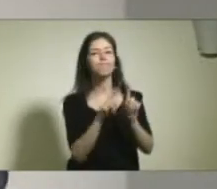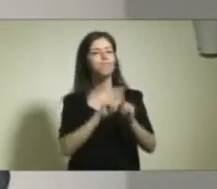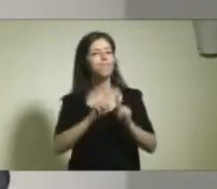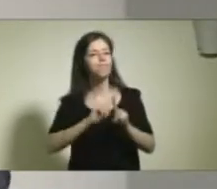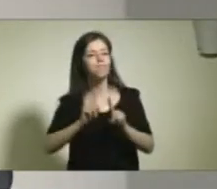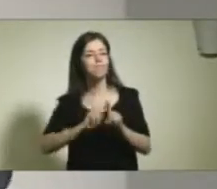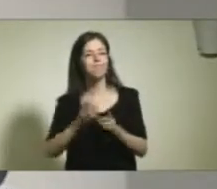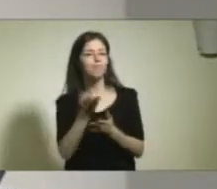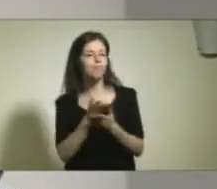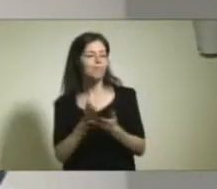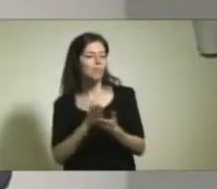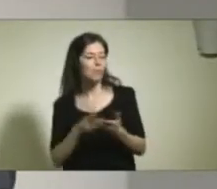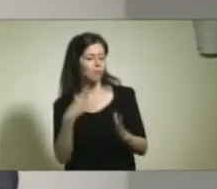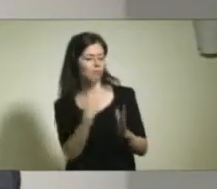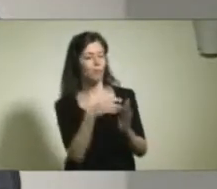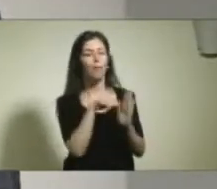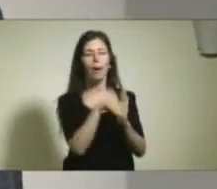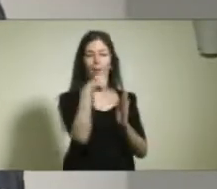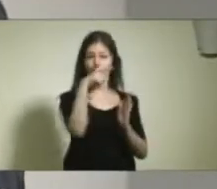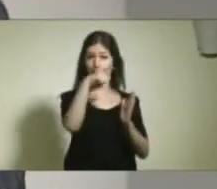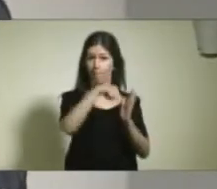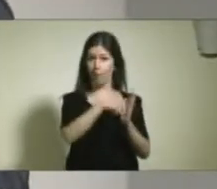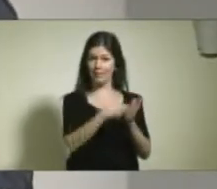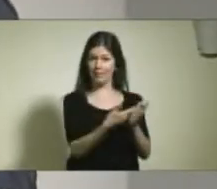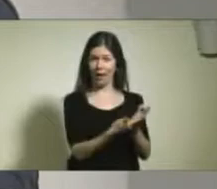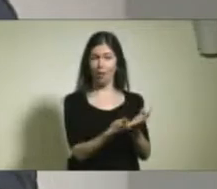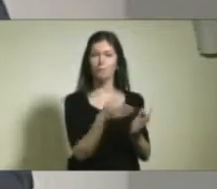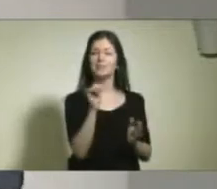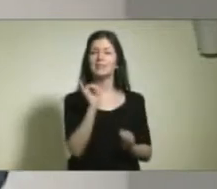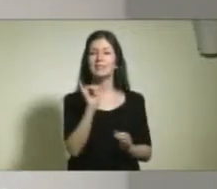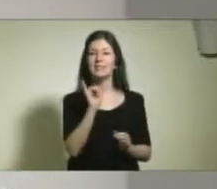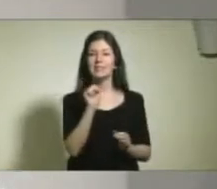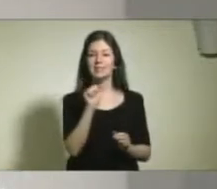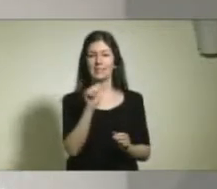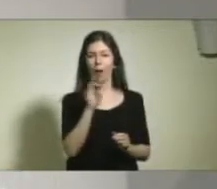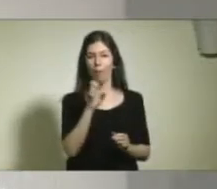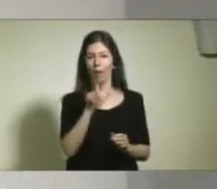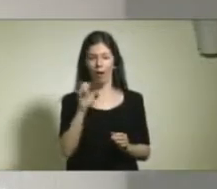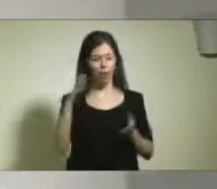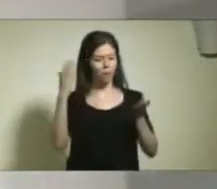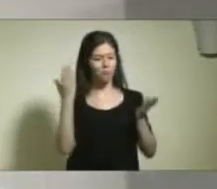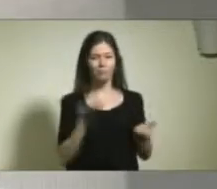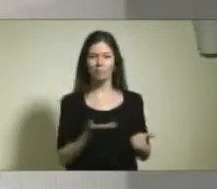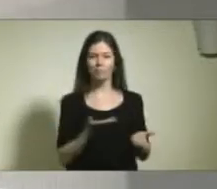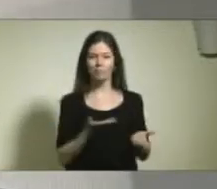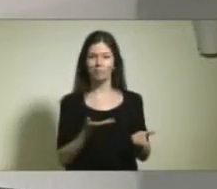aspects de la banque postale. Donc, Isabelle.